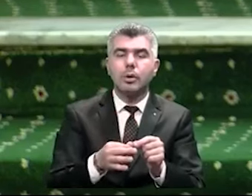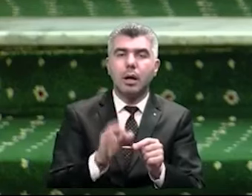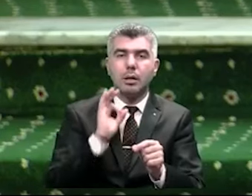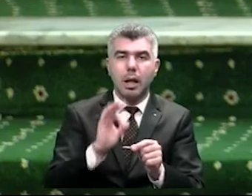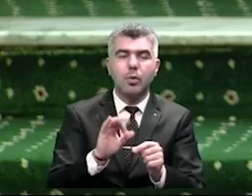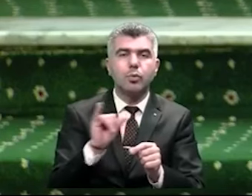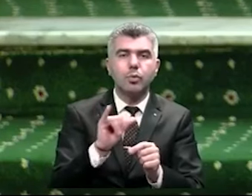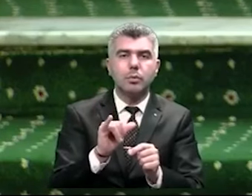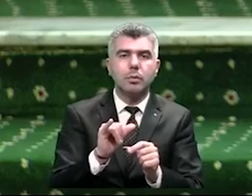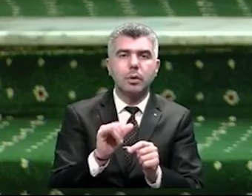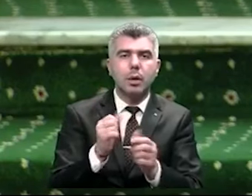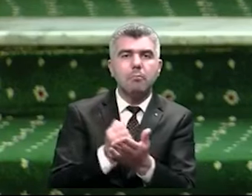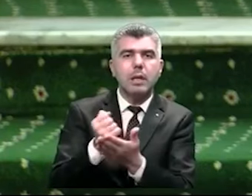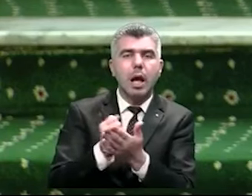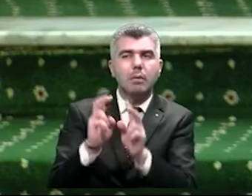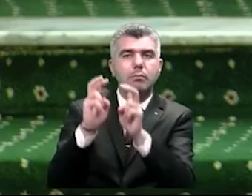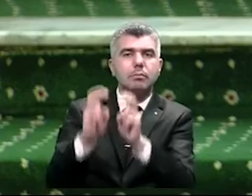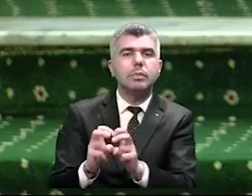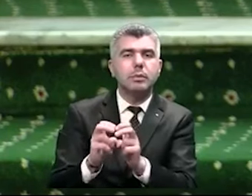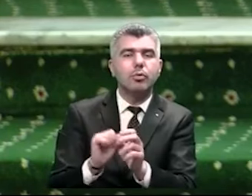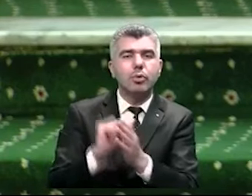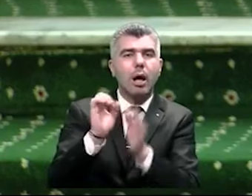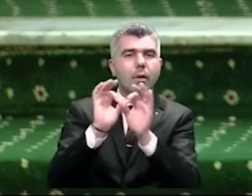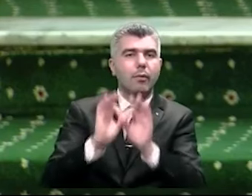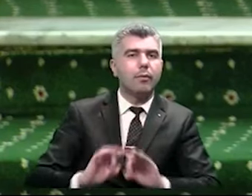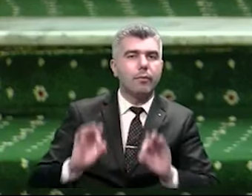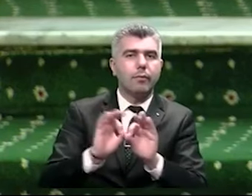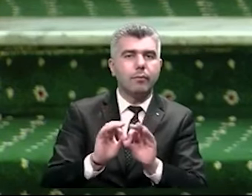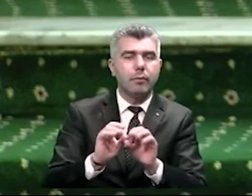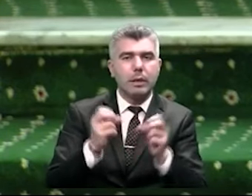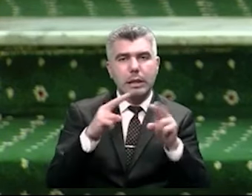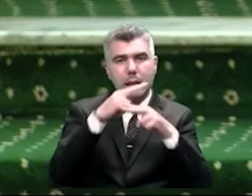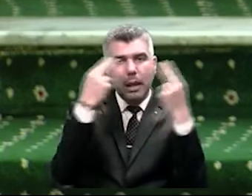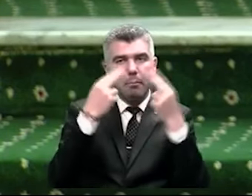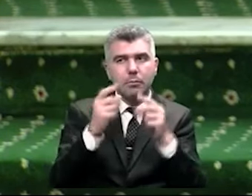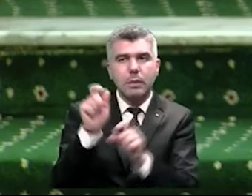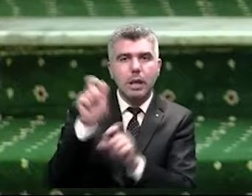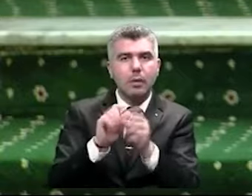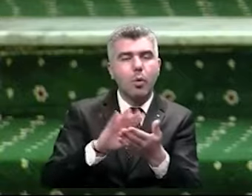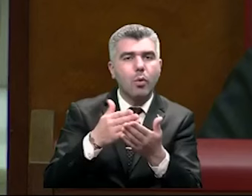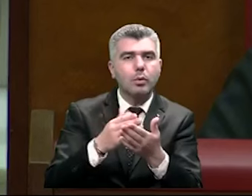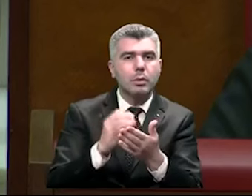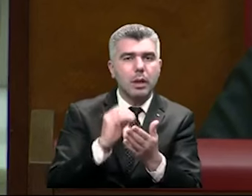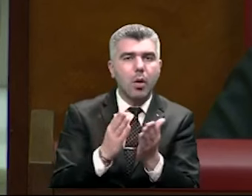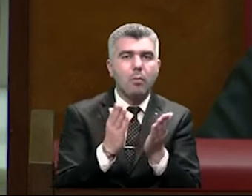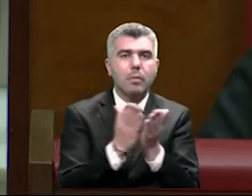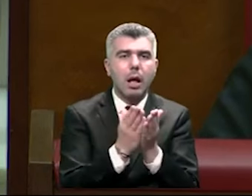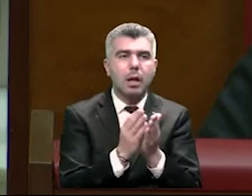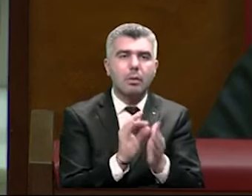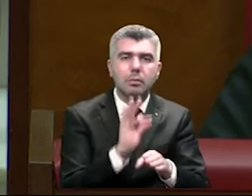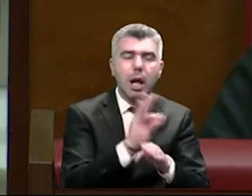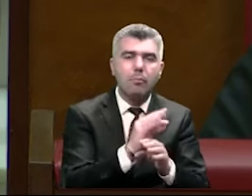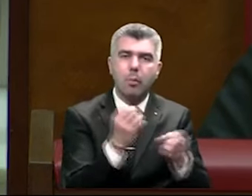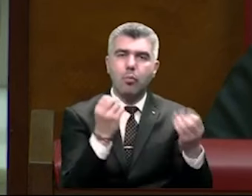تجلت في رسوب عدد كبير من المترشحين مما اثار موجه غضب شديده وسطهم مع نفس الشيء عبر عنه ارباب مدارس سياره التعليم الذين